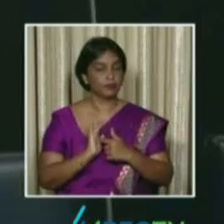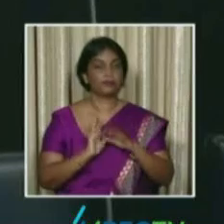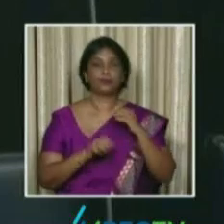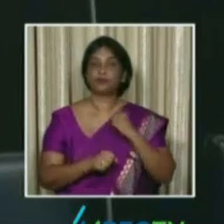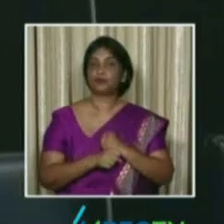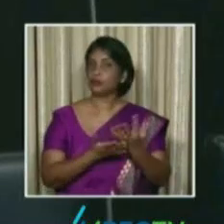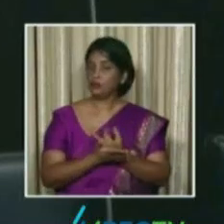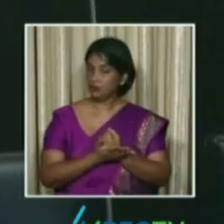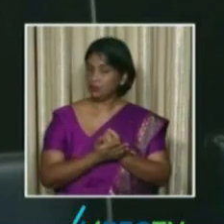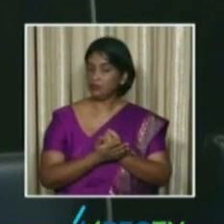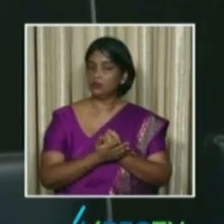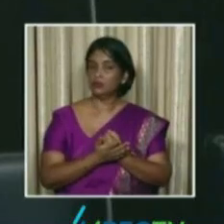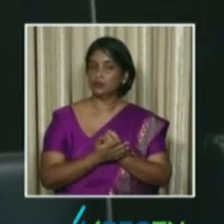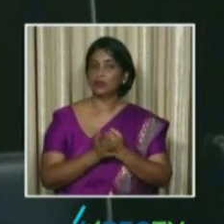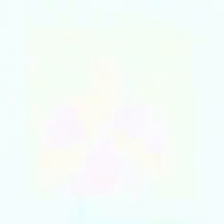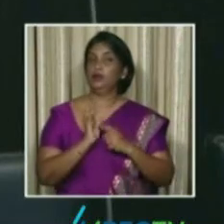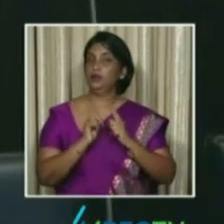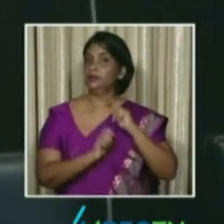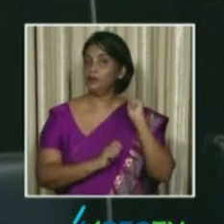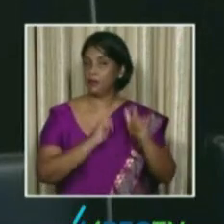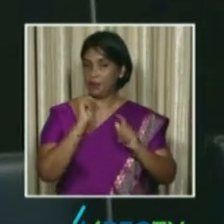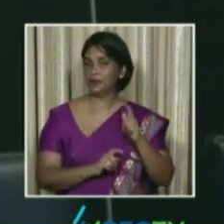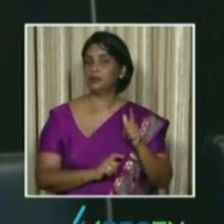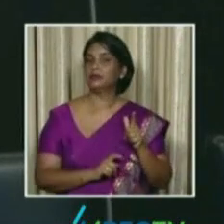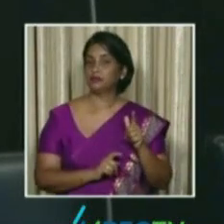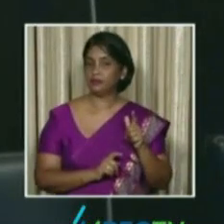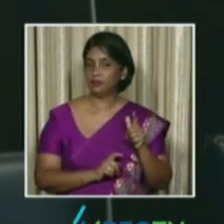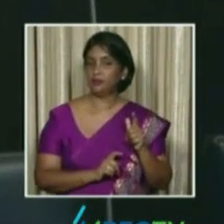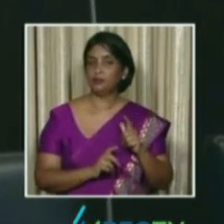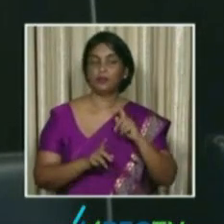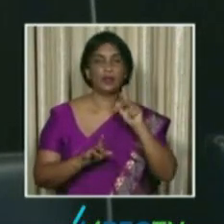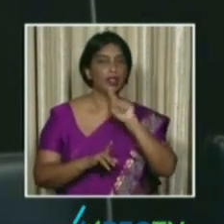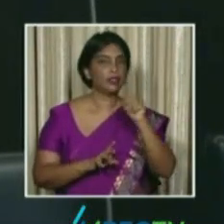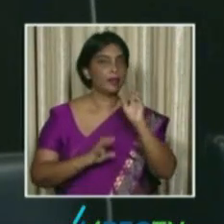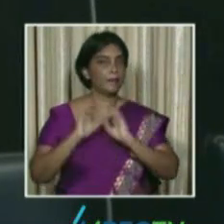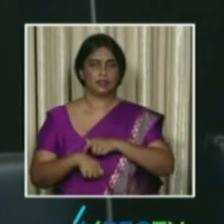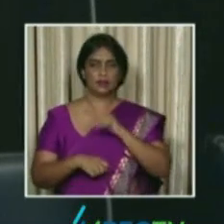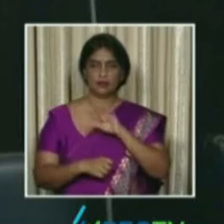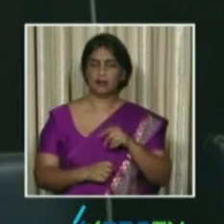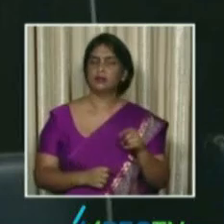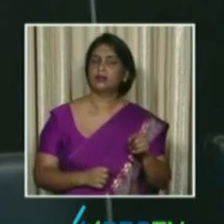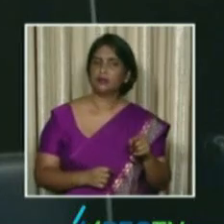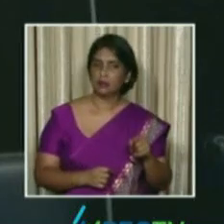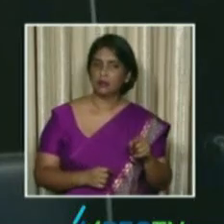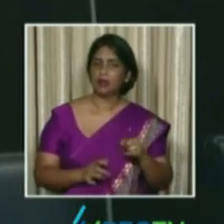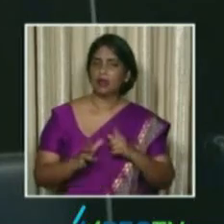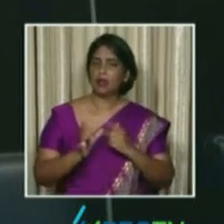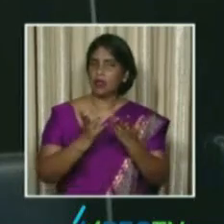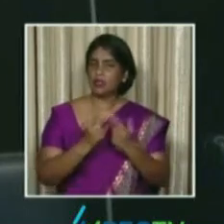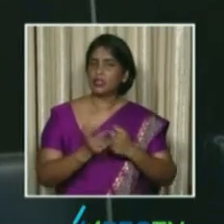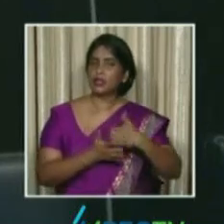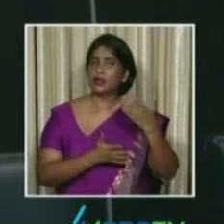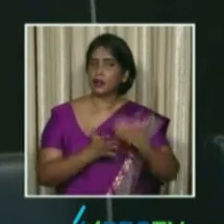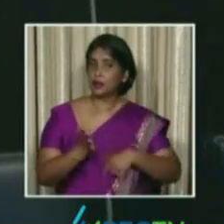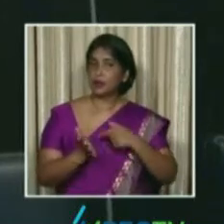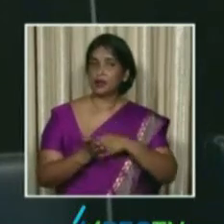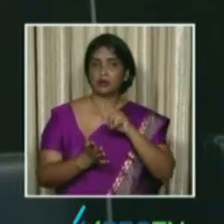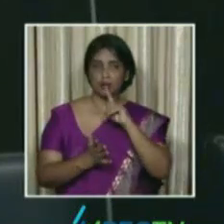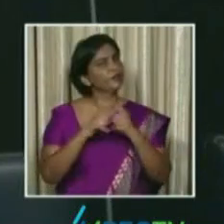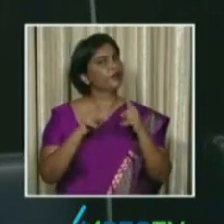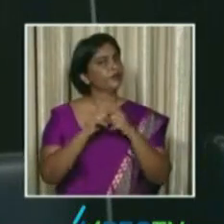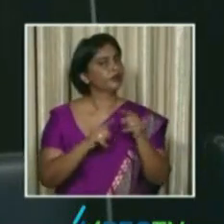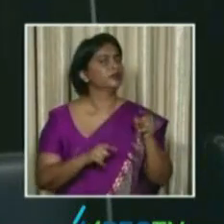රජයට ලැබිලා තියෙන්නේ මිලියන 85යි. දීමනා රේගුවේ 10%ක් තමයි රජයට එන්නේ. මේ විගණන වාර්තාවෙන් කියලා තියෙනවා